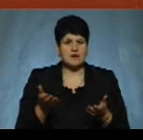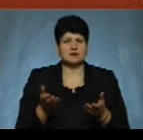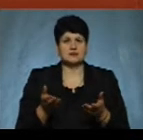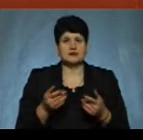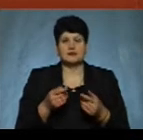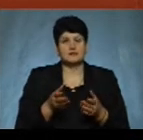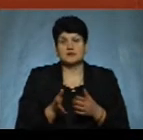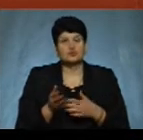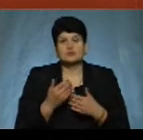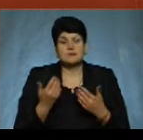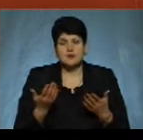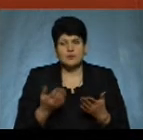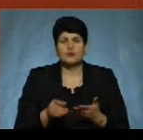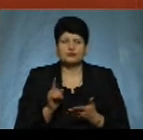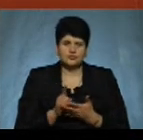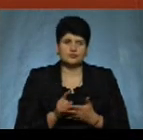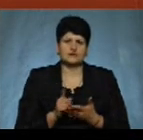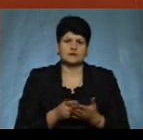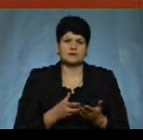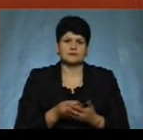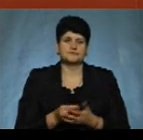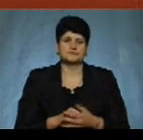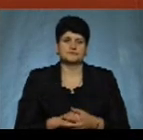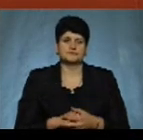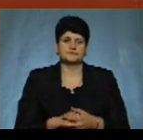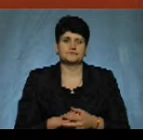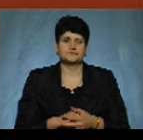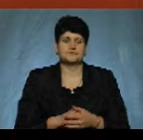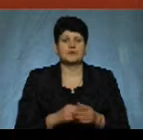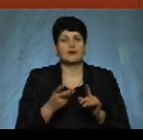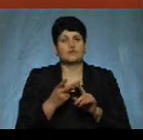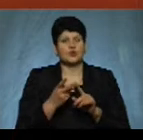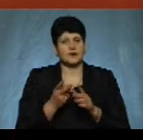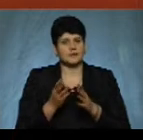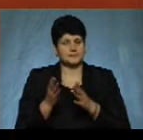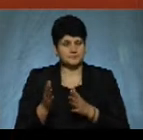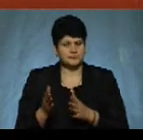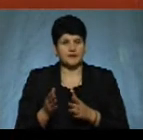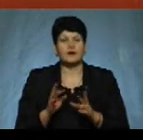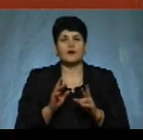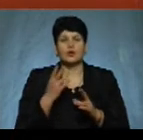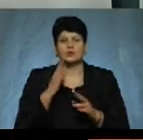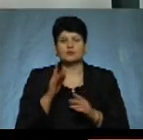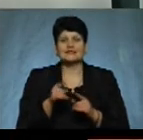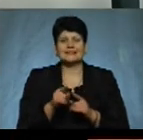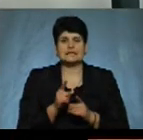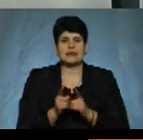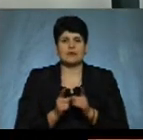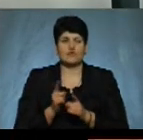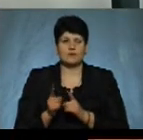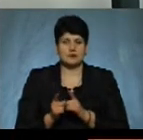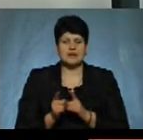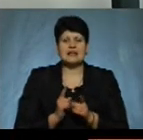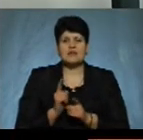виходу немає, обов'язково мусить прийти саме такий момент. Перейдемо до вторинної ланки. Коли розпочнеться її реформа? Ну,